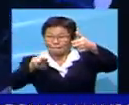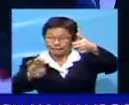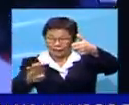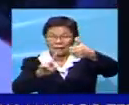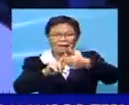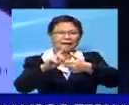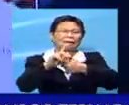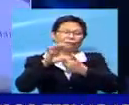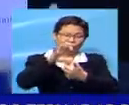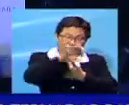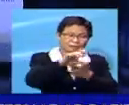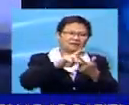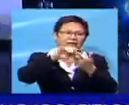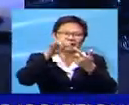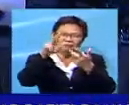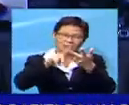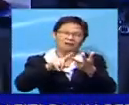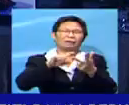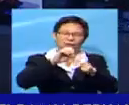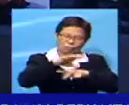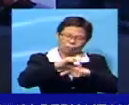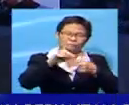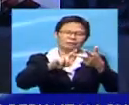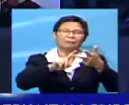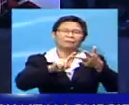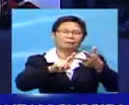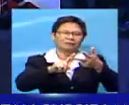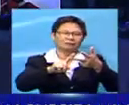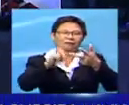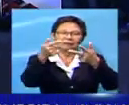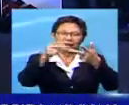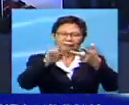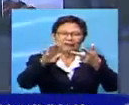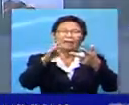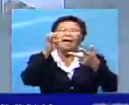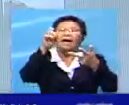berhad PNB tijari berhad PNB Consulting San berhad dan PNB assets sendan berhad